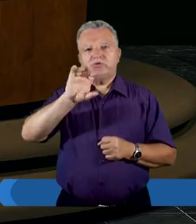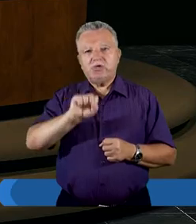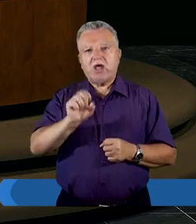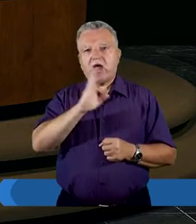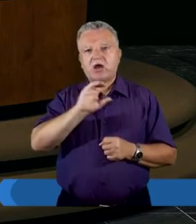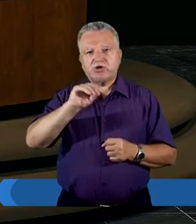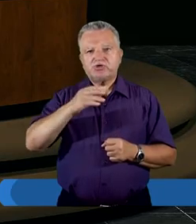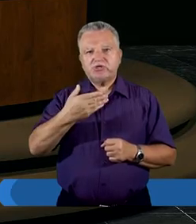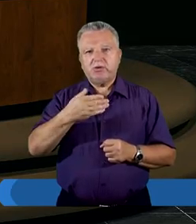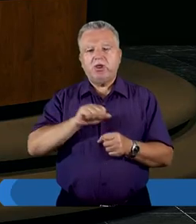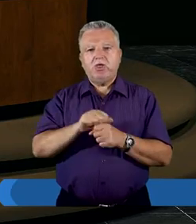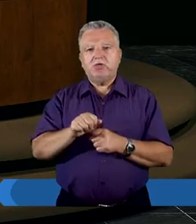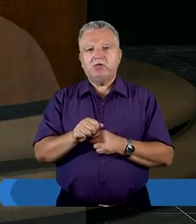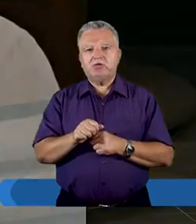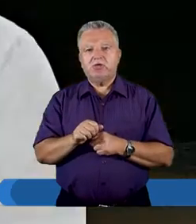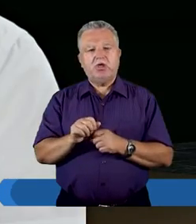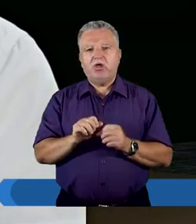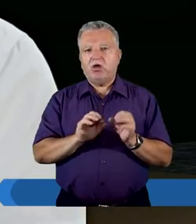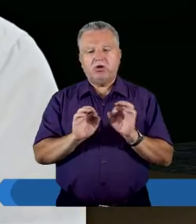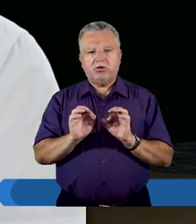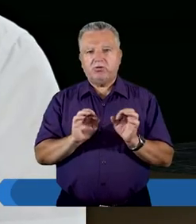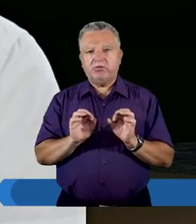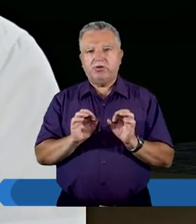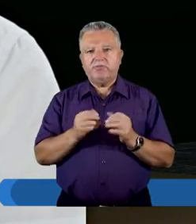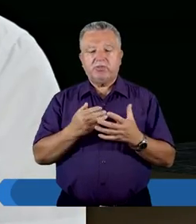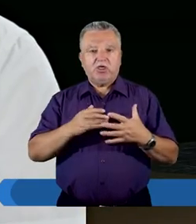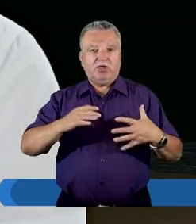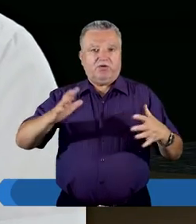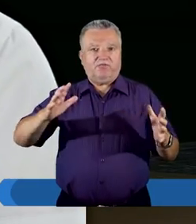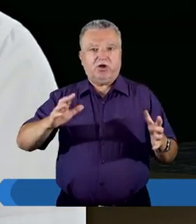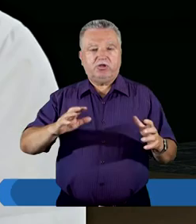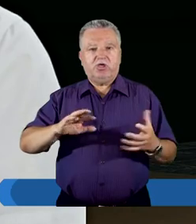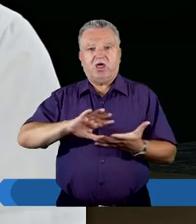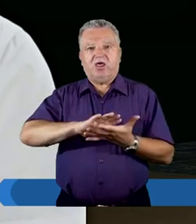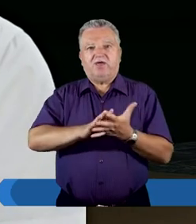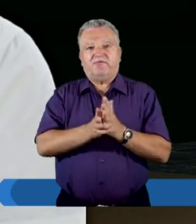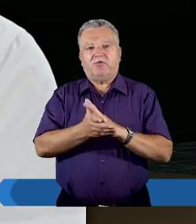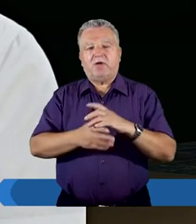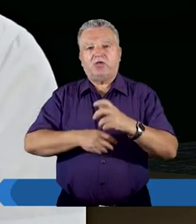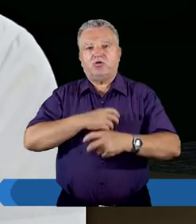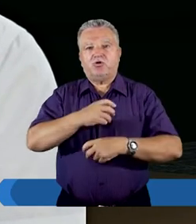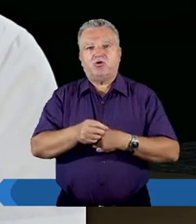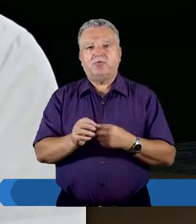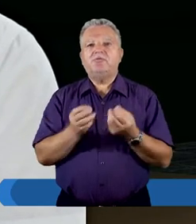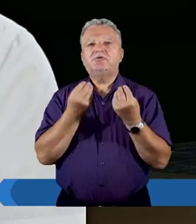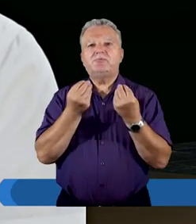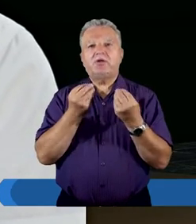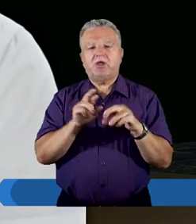strony. Wielki bohater, reformator. Robi coś niezwykłego.